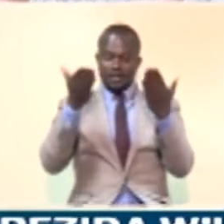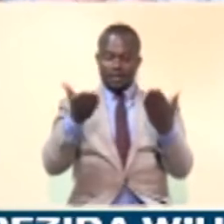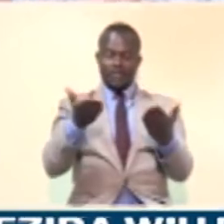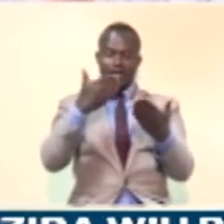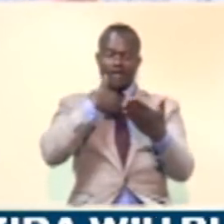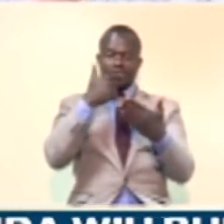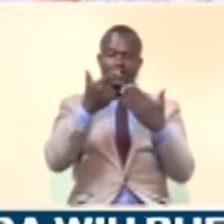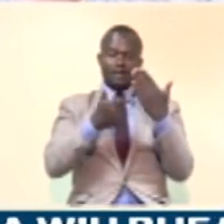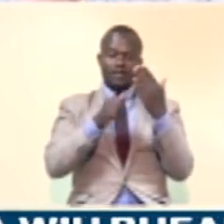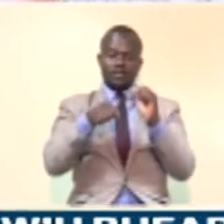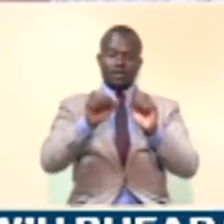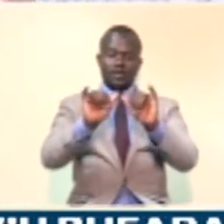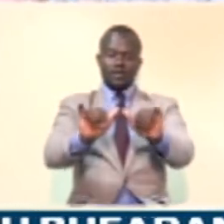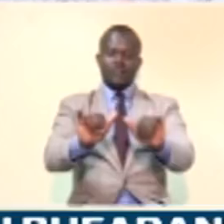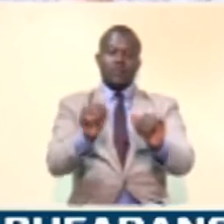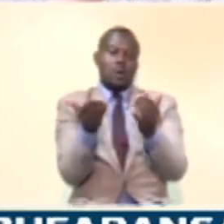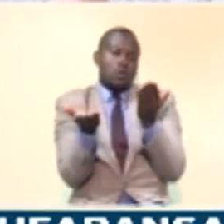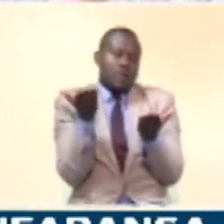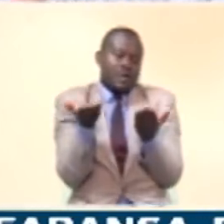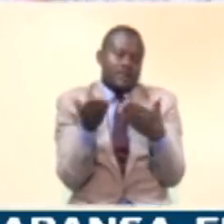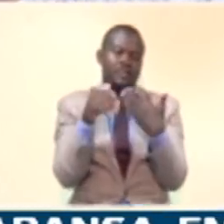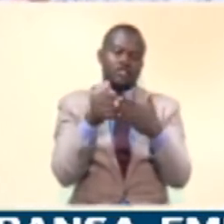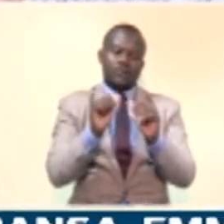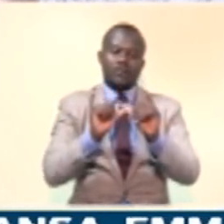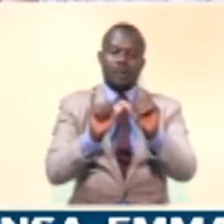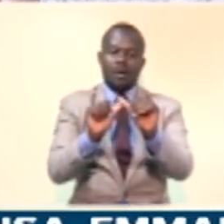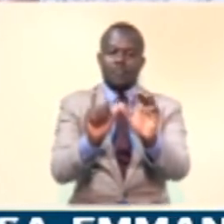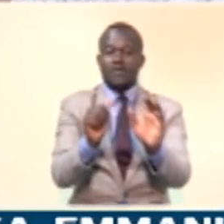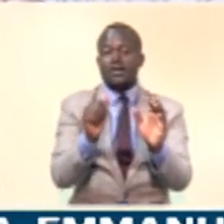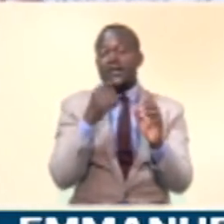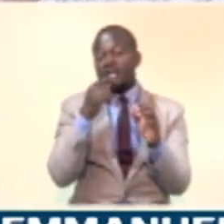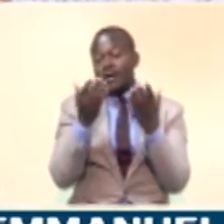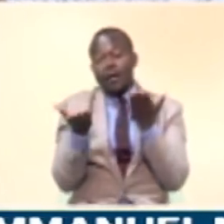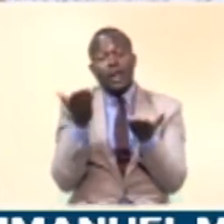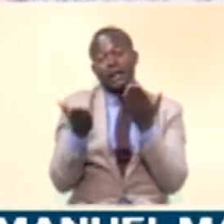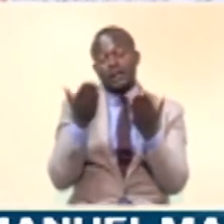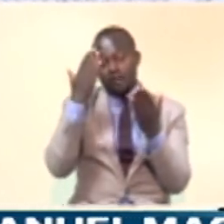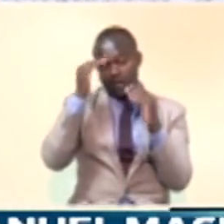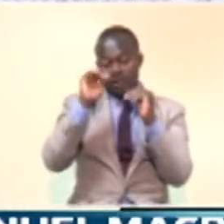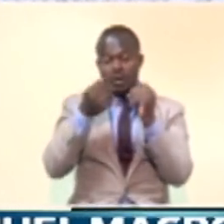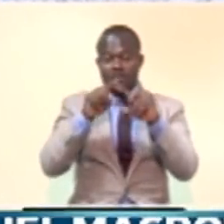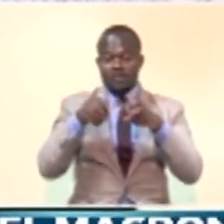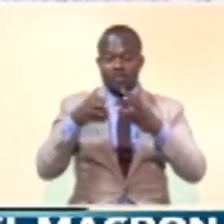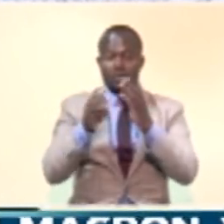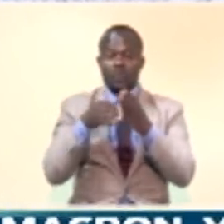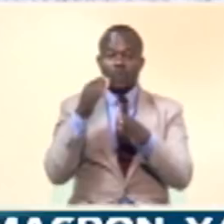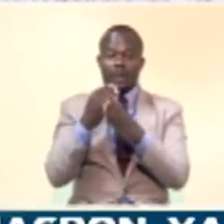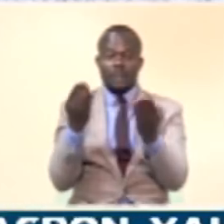agire icyo ari busige wenda gishobora kuramba ndavuga wenda kuko biraterwa n'uburyo